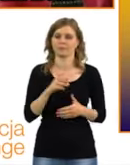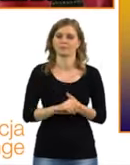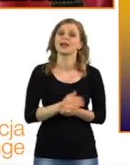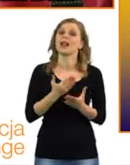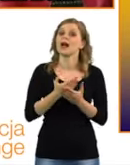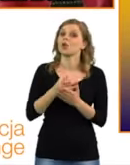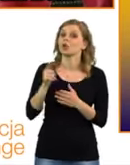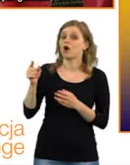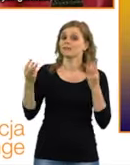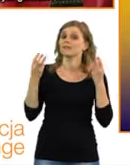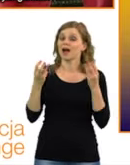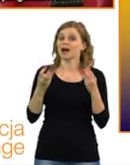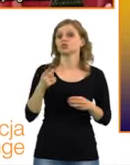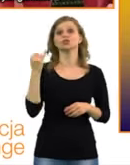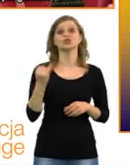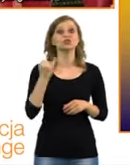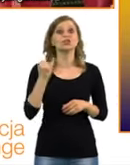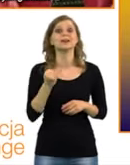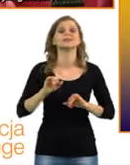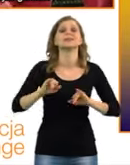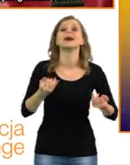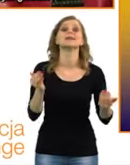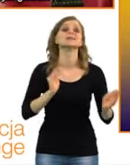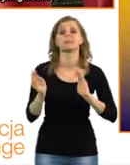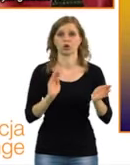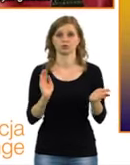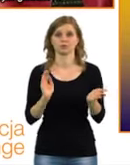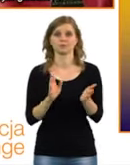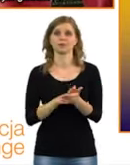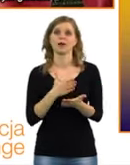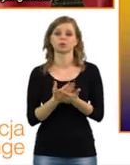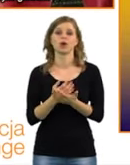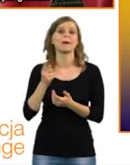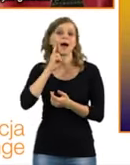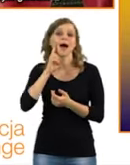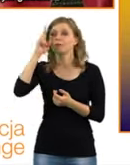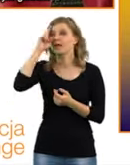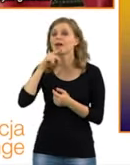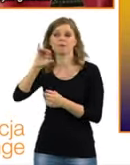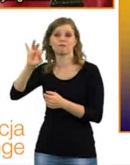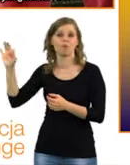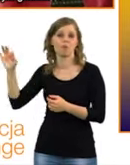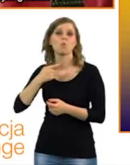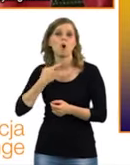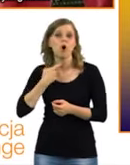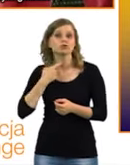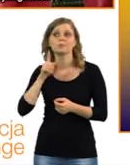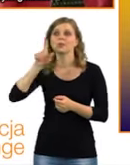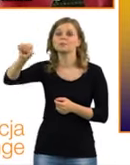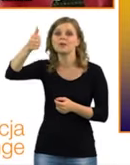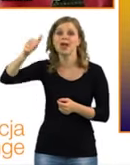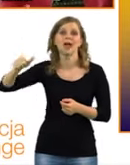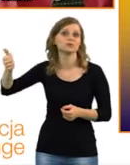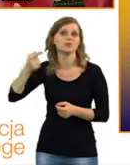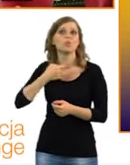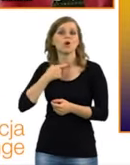dla dzieci w jaki sposób? Czyli ten głos mamy i taty jest pierwszym